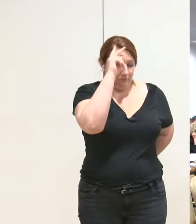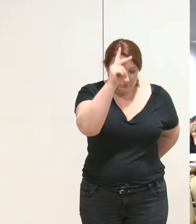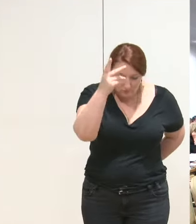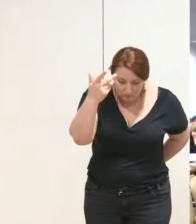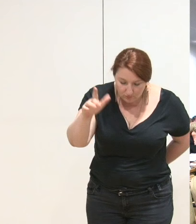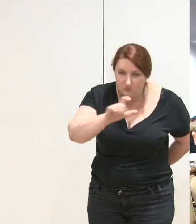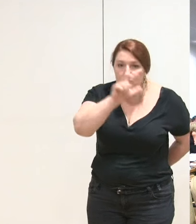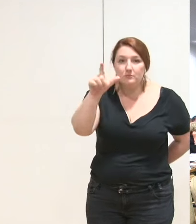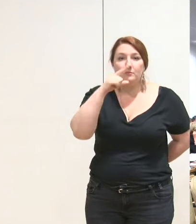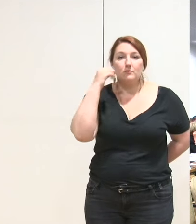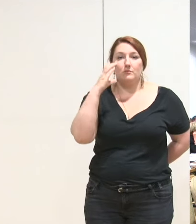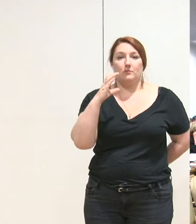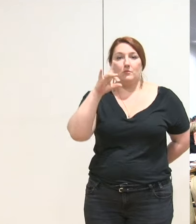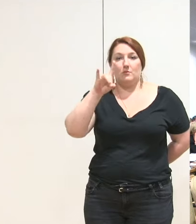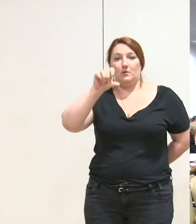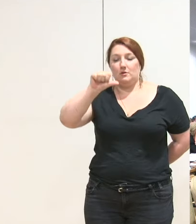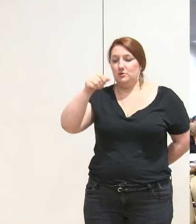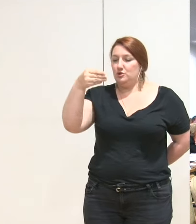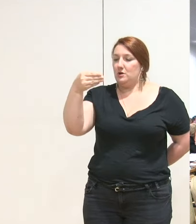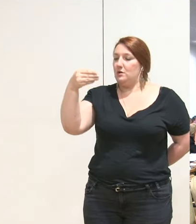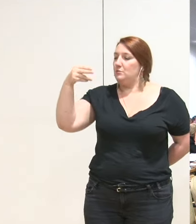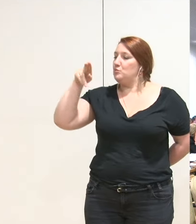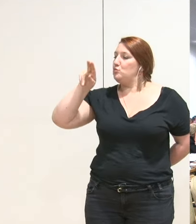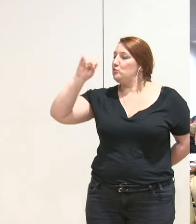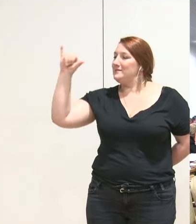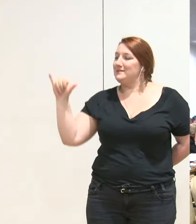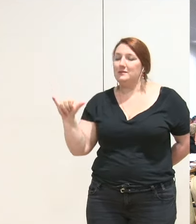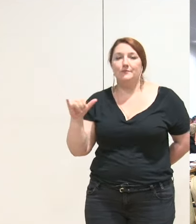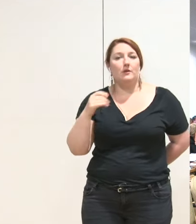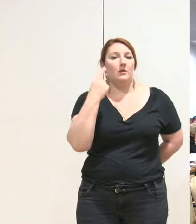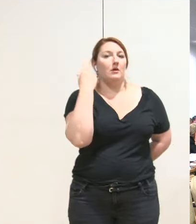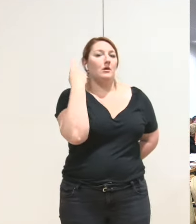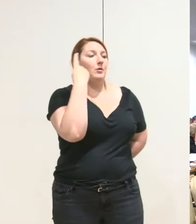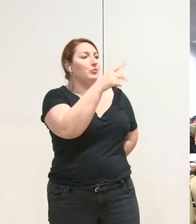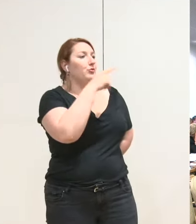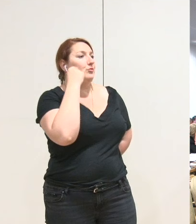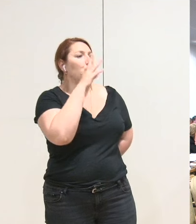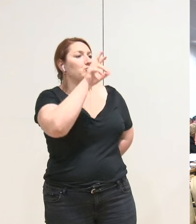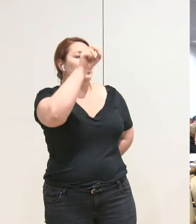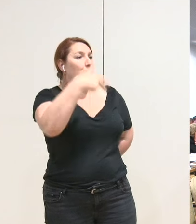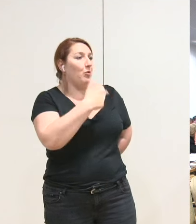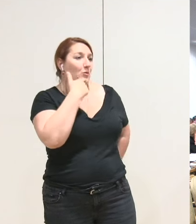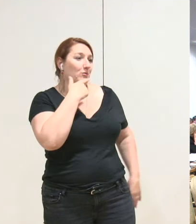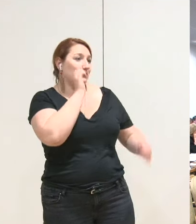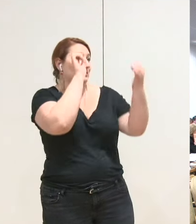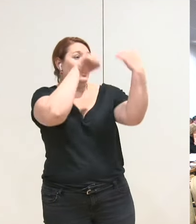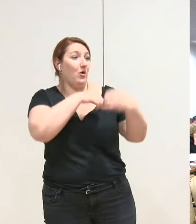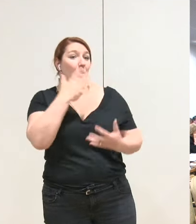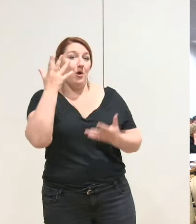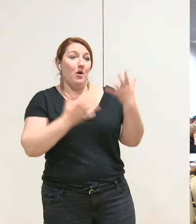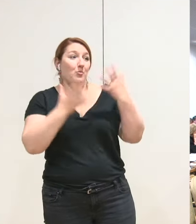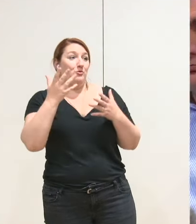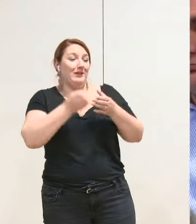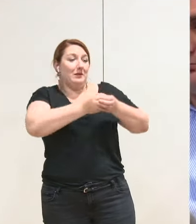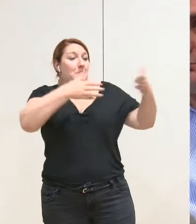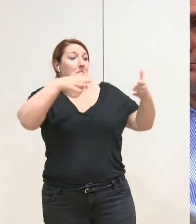oui je partage les propos de Paul Bron ça ça arrangera peut-être pas ses affaires dans le cadre de ses relations avec la majorité